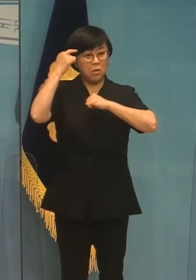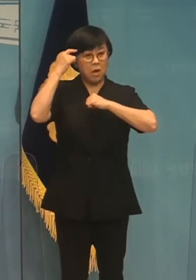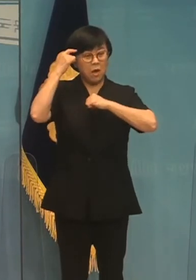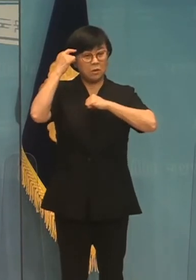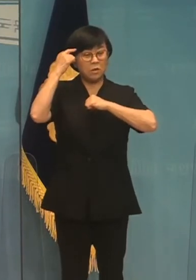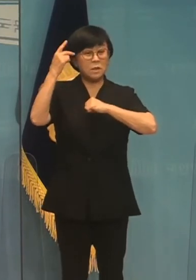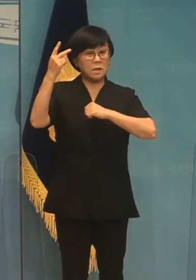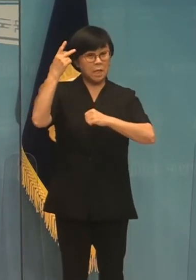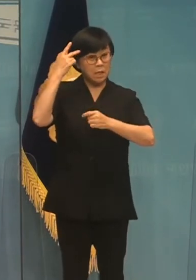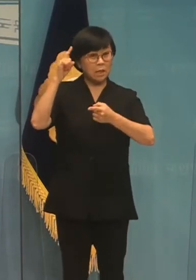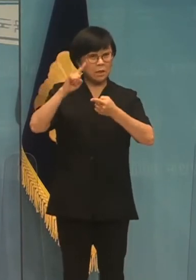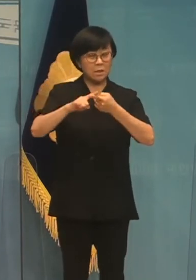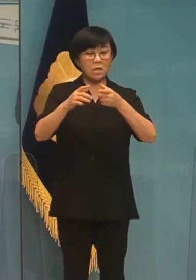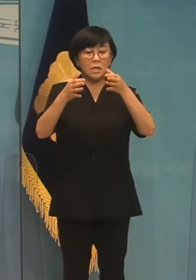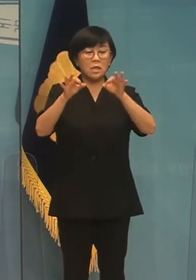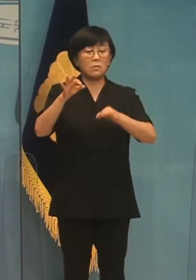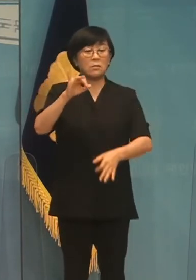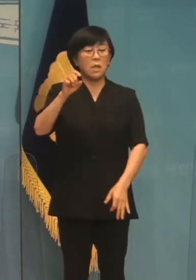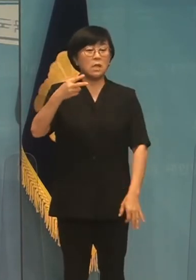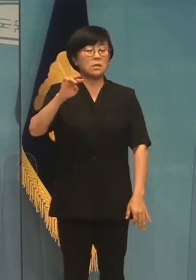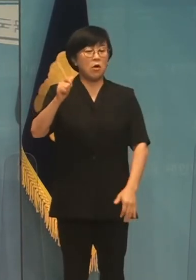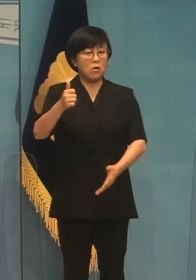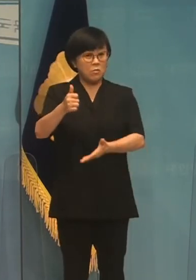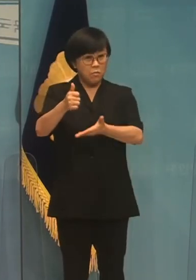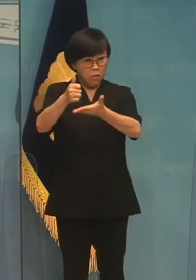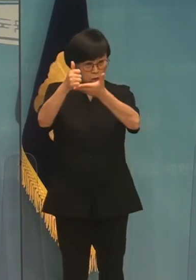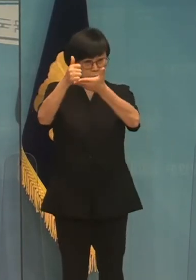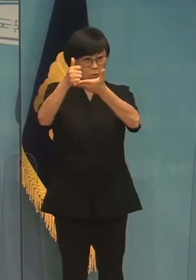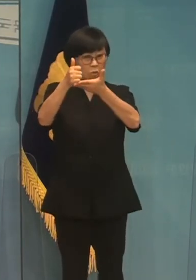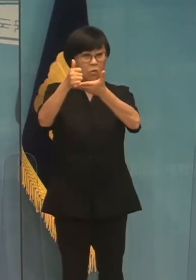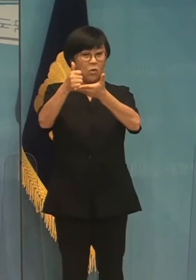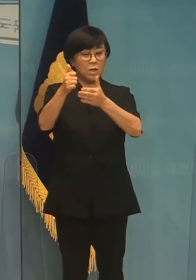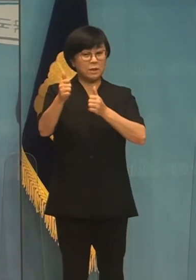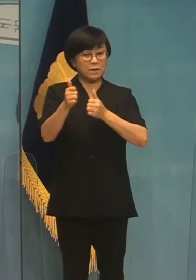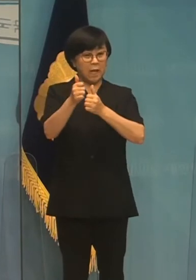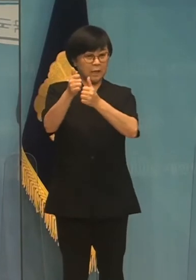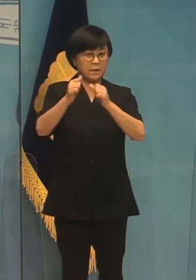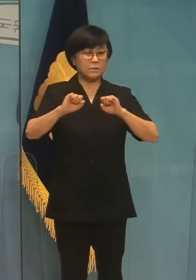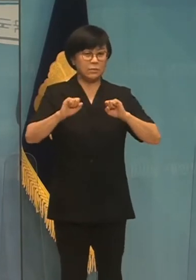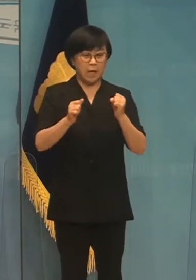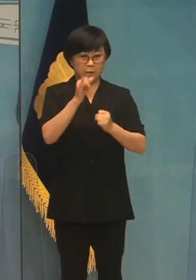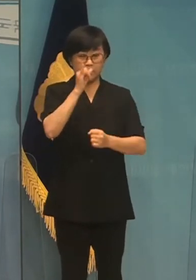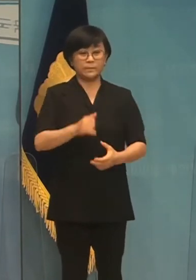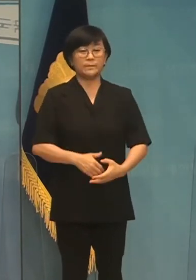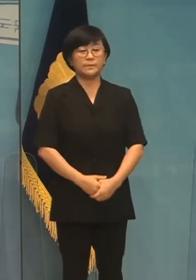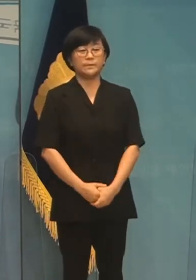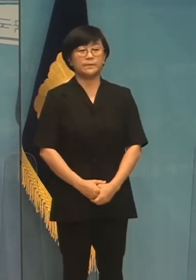주체사상, 김일성을 신봉하고 추종하게 되었습니다.